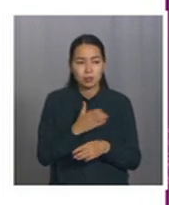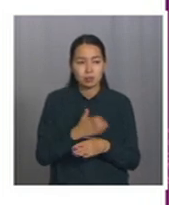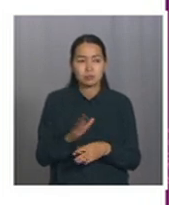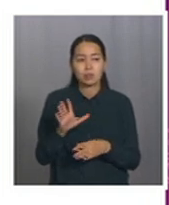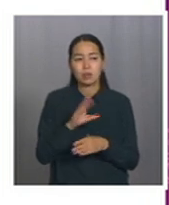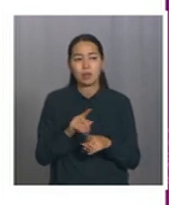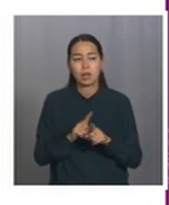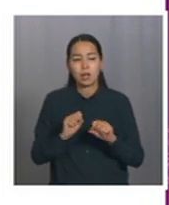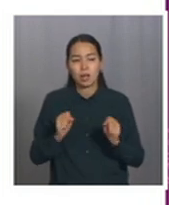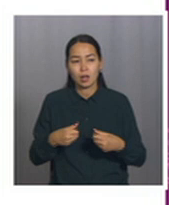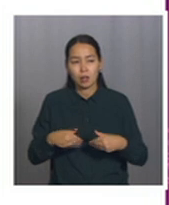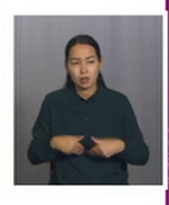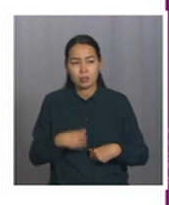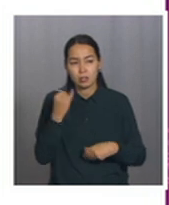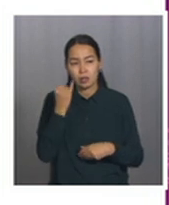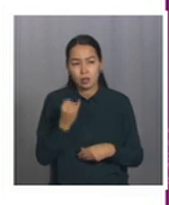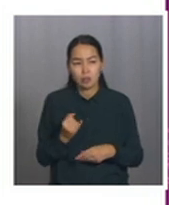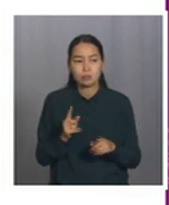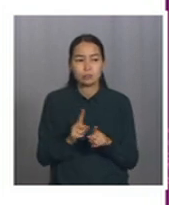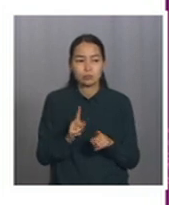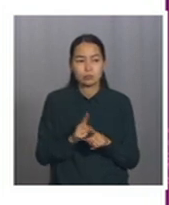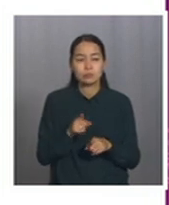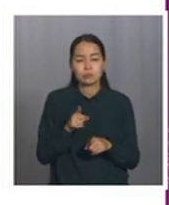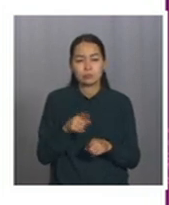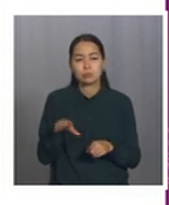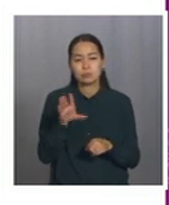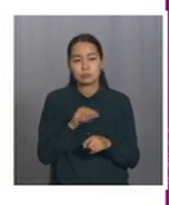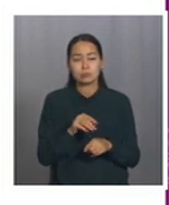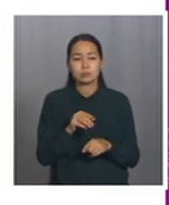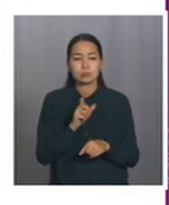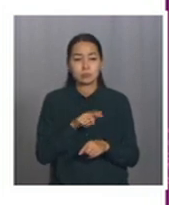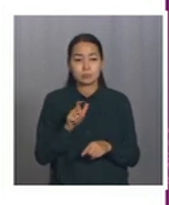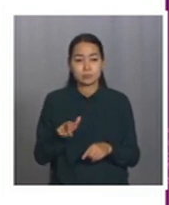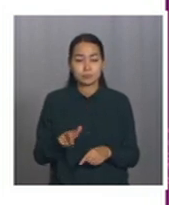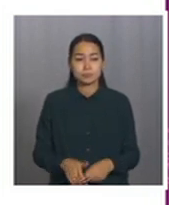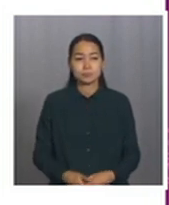арық, шабақтан шалаптан болсын ба қарық.